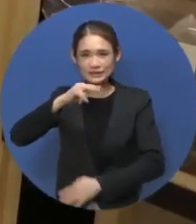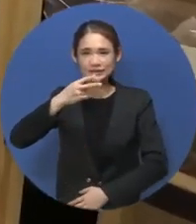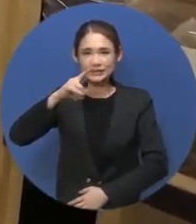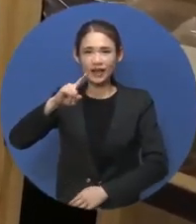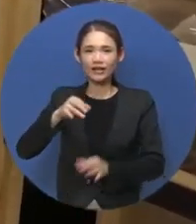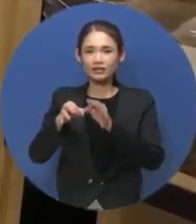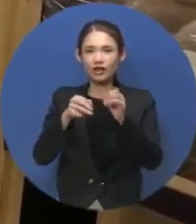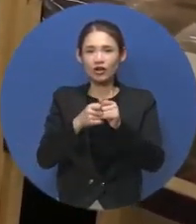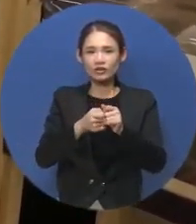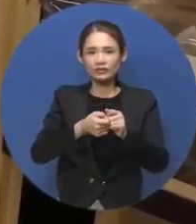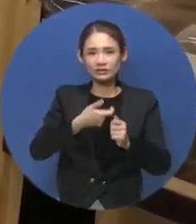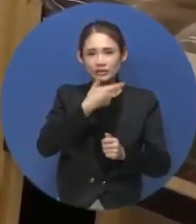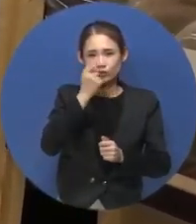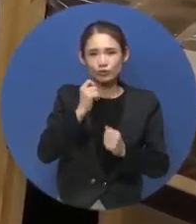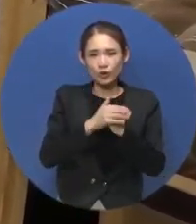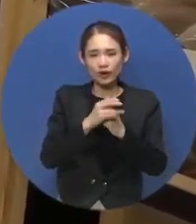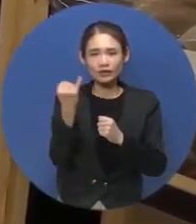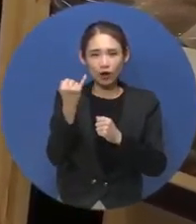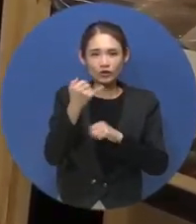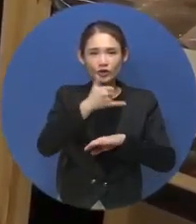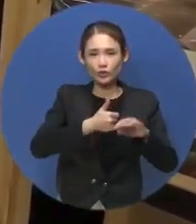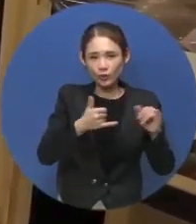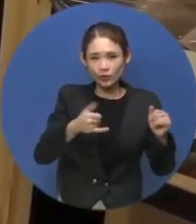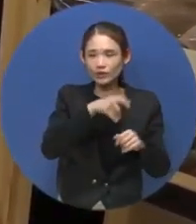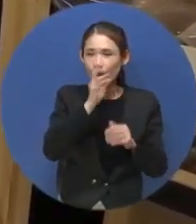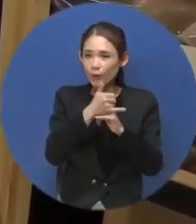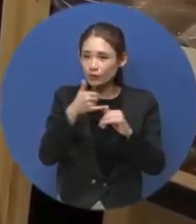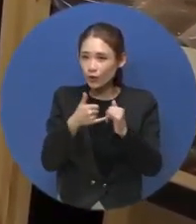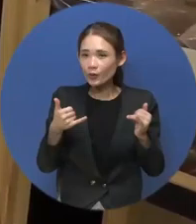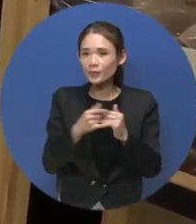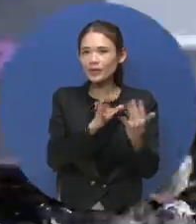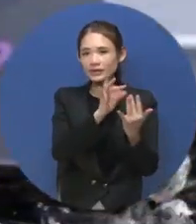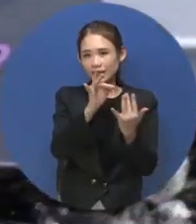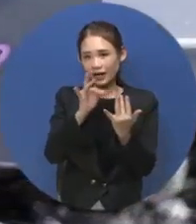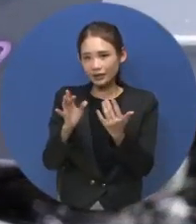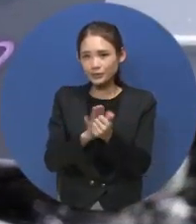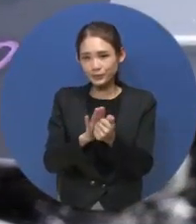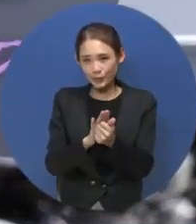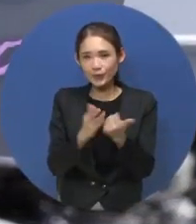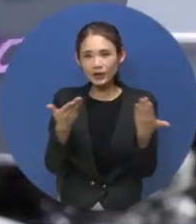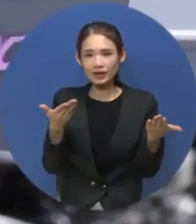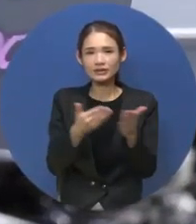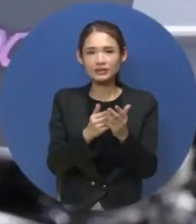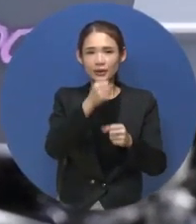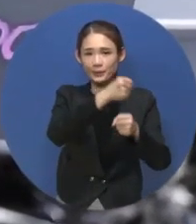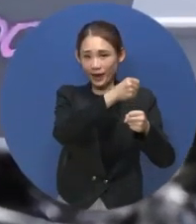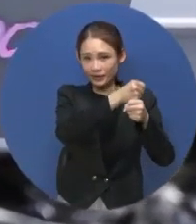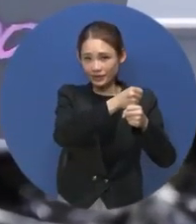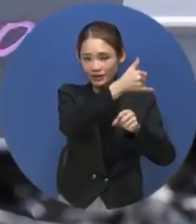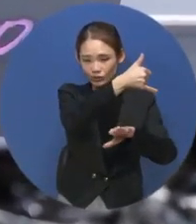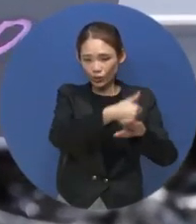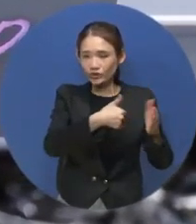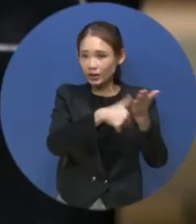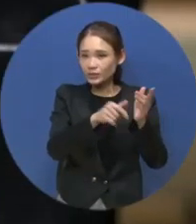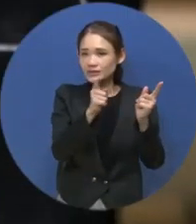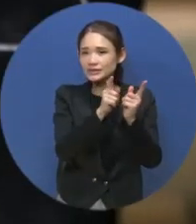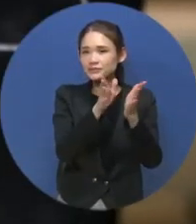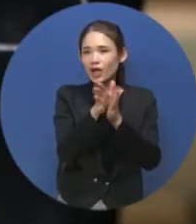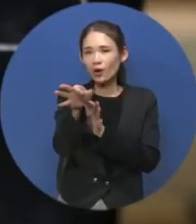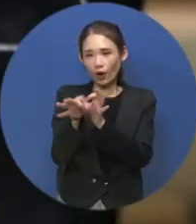싶습니다. 특히 시민주주 1,092명이 참여한 민관 공동출자법인